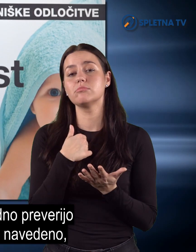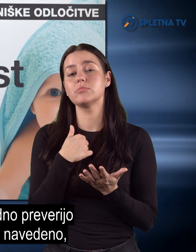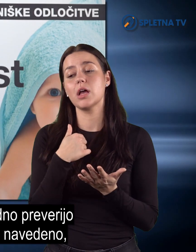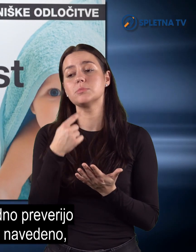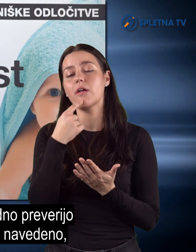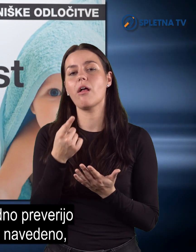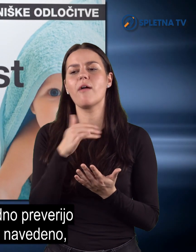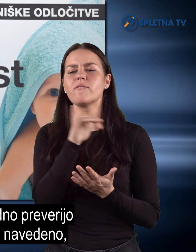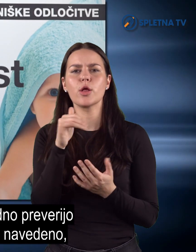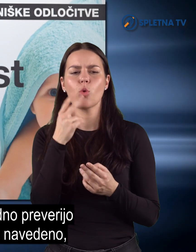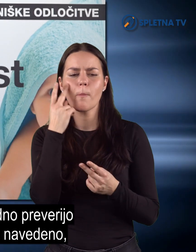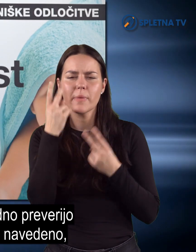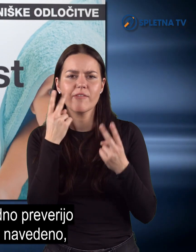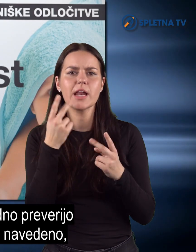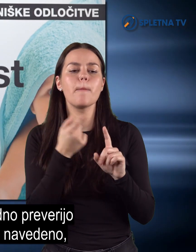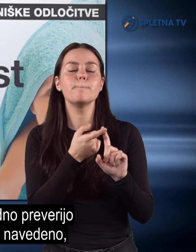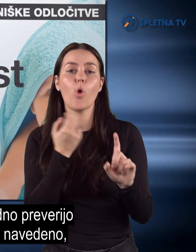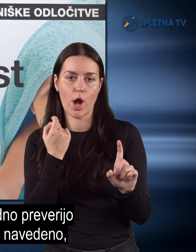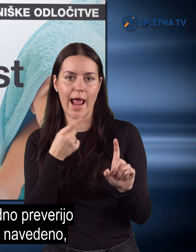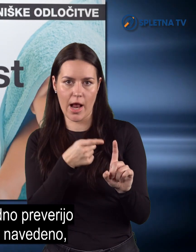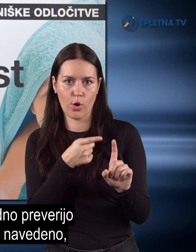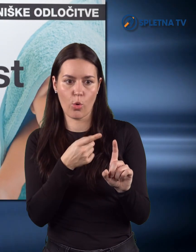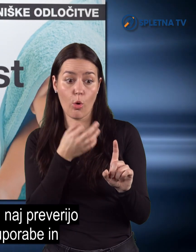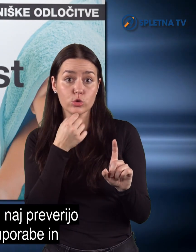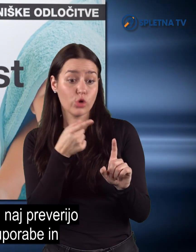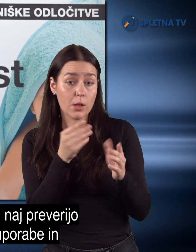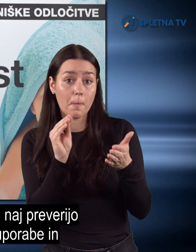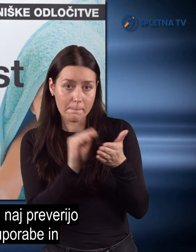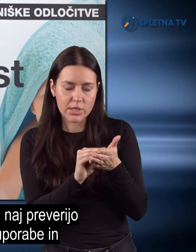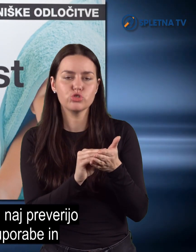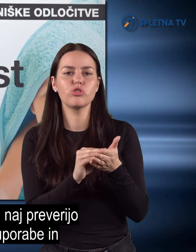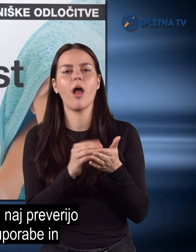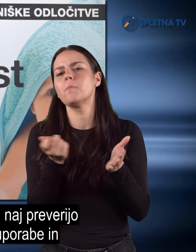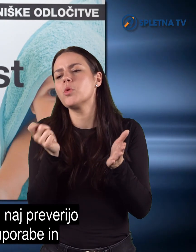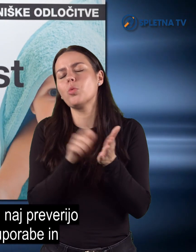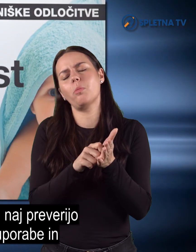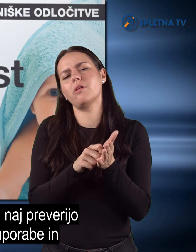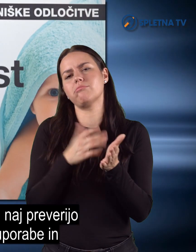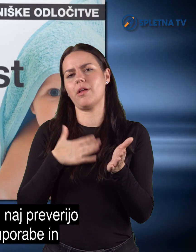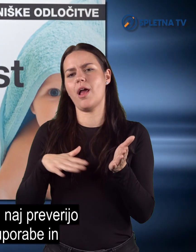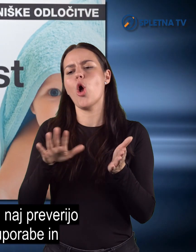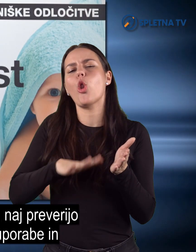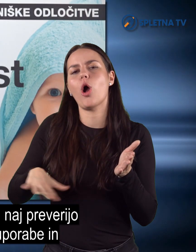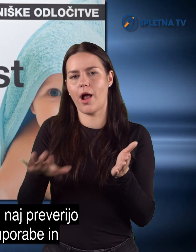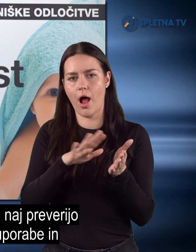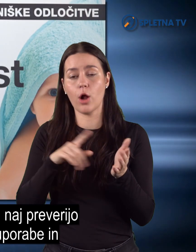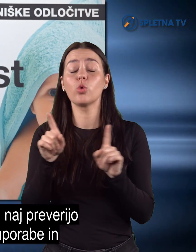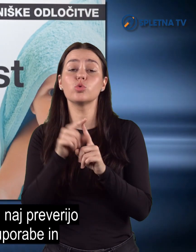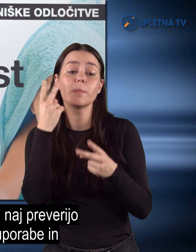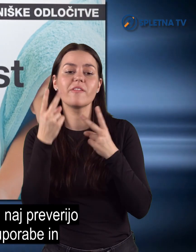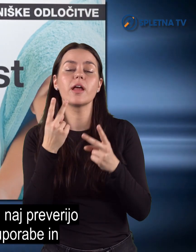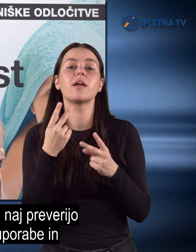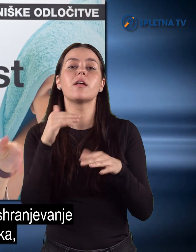Jaz bi rekla, naj vedno preverijo poreklo, če je to navedeno, naj kupujejo lokalno, naj preverijo pač tudi datum